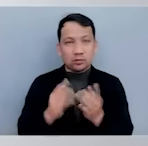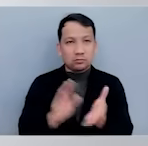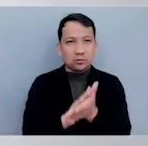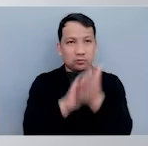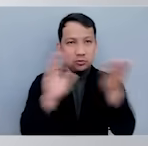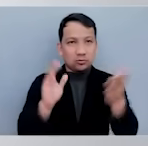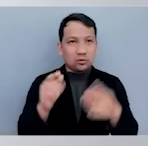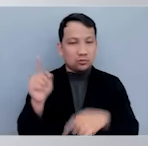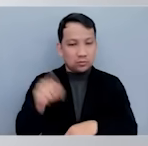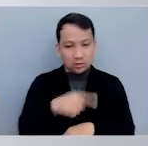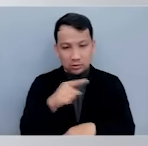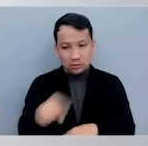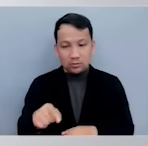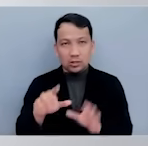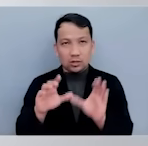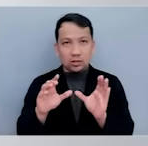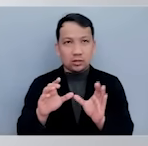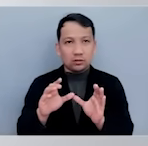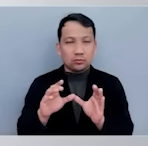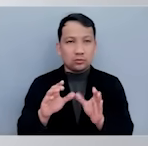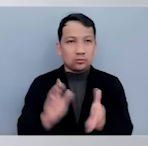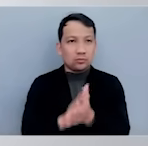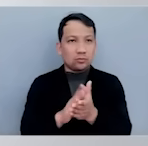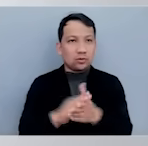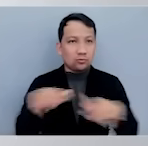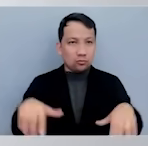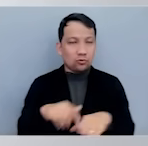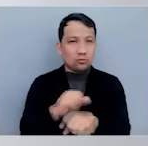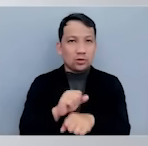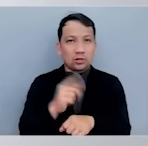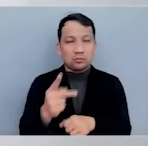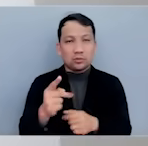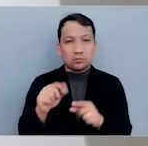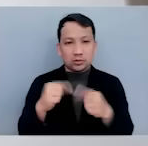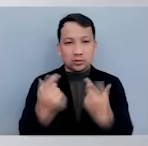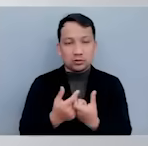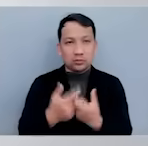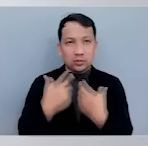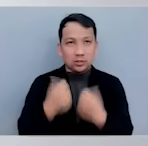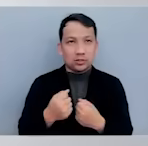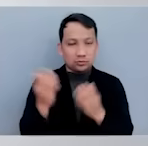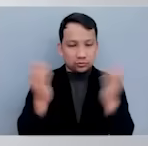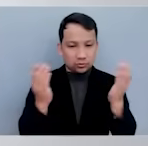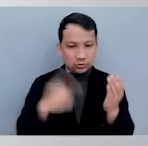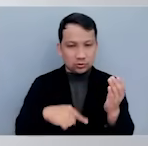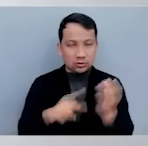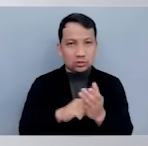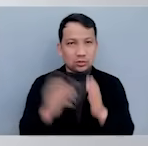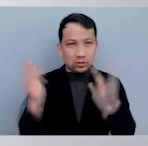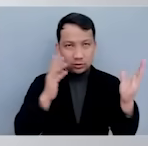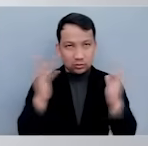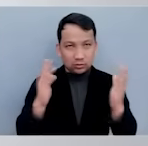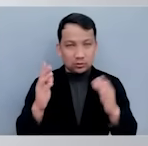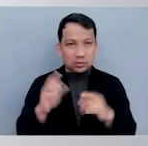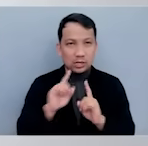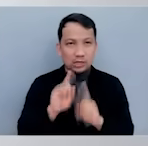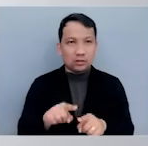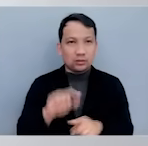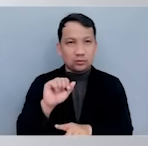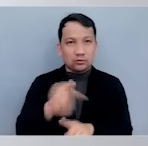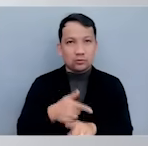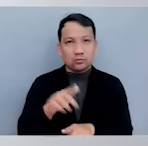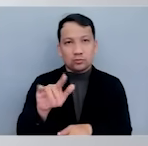pa ng pasok. Required namang magtrabaho ang mga nasa ahensya ng health services at disaster response. Sa August 25